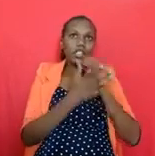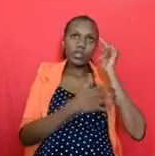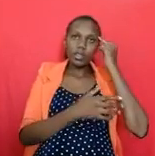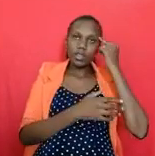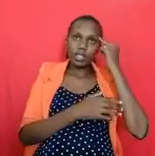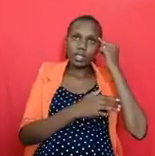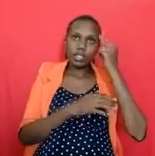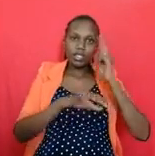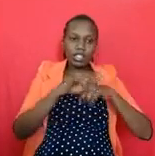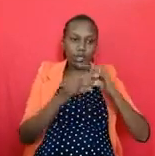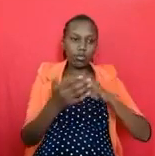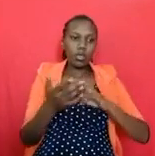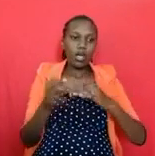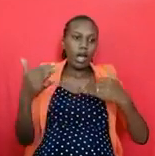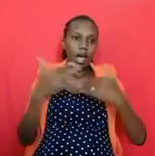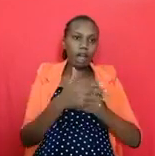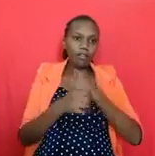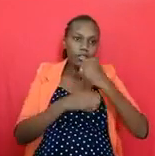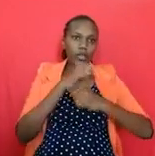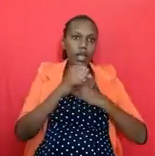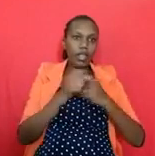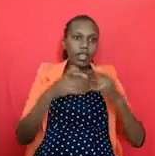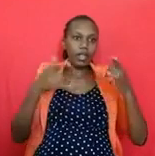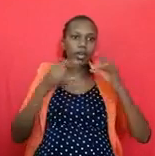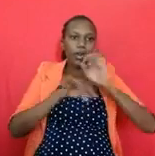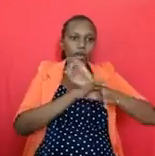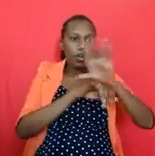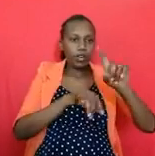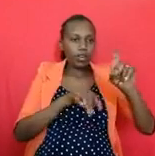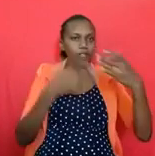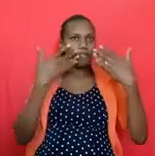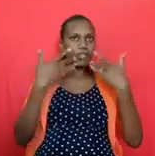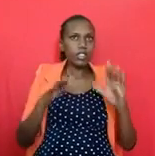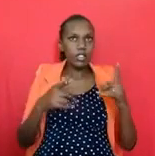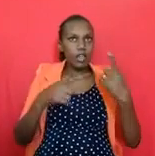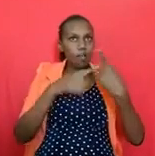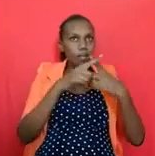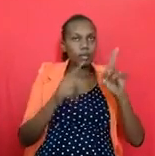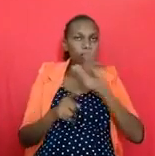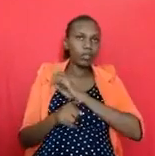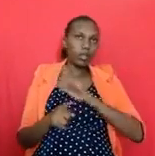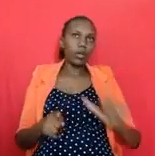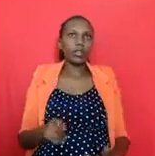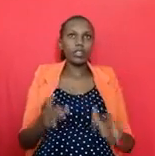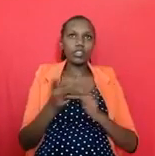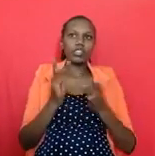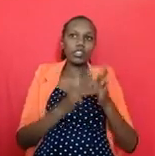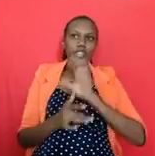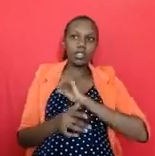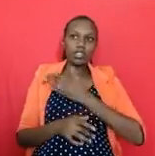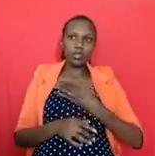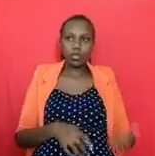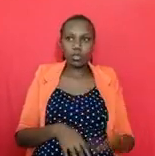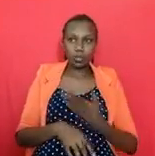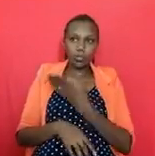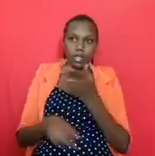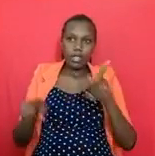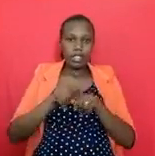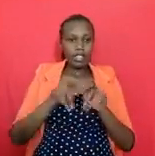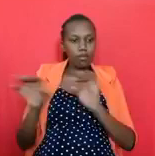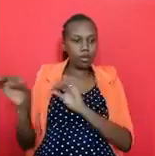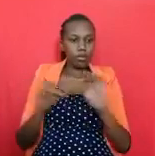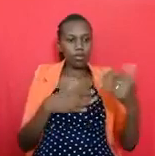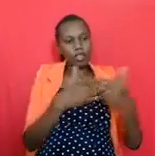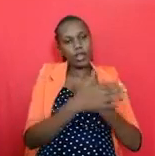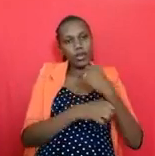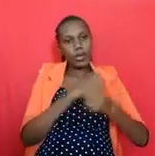tugiciria twaruga mwaka korona ni guthira ni undu wakwa thiini wa ngai ona twaruga